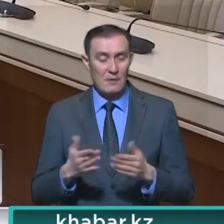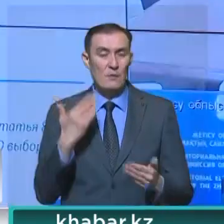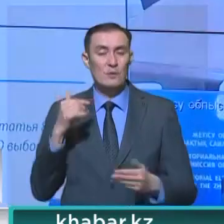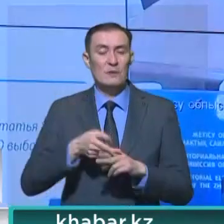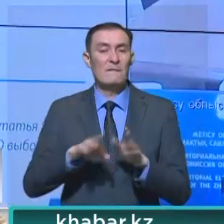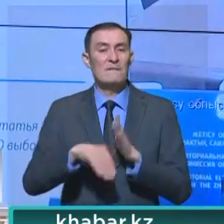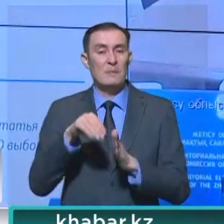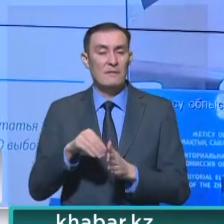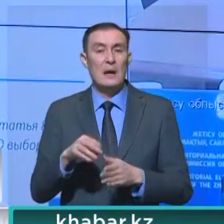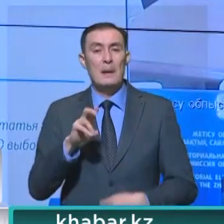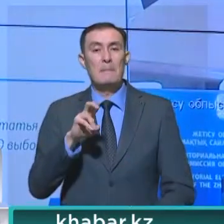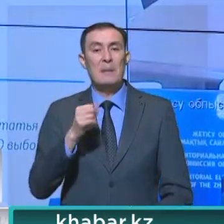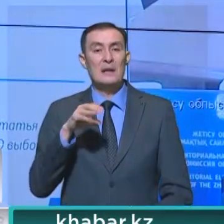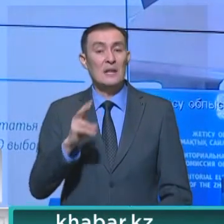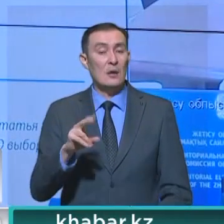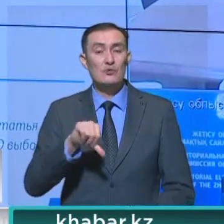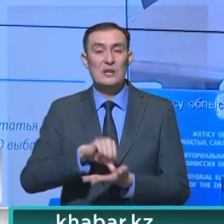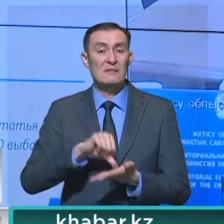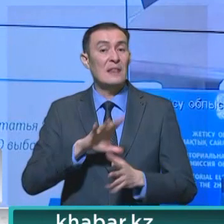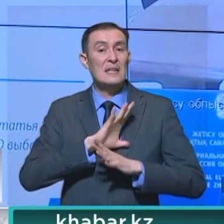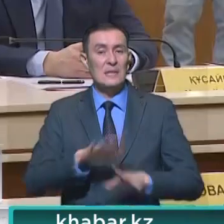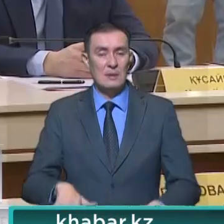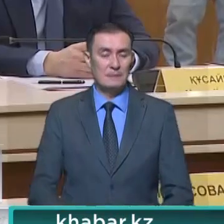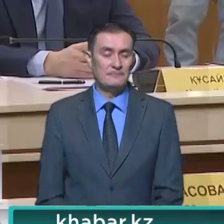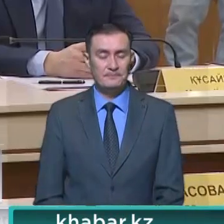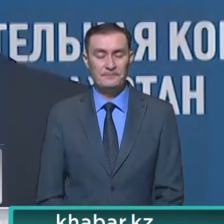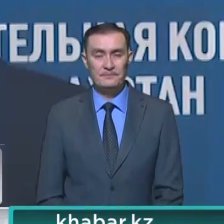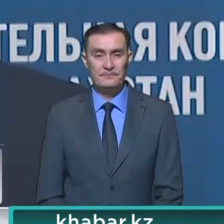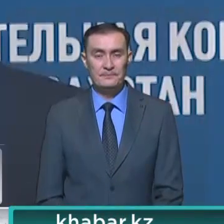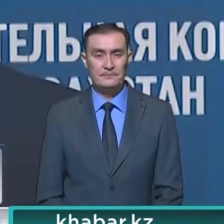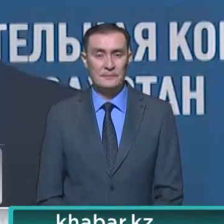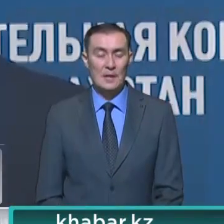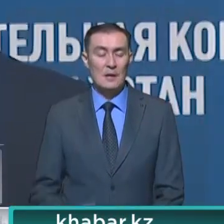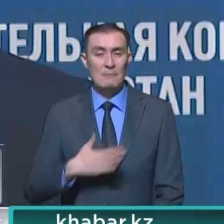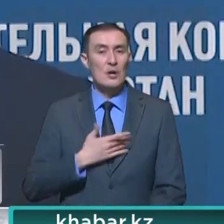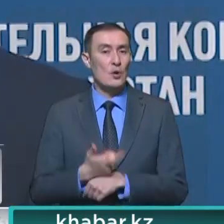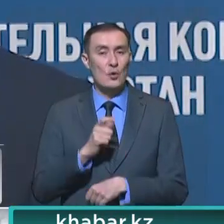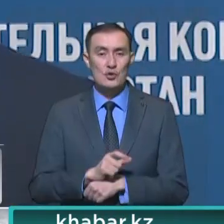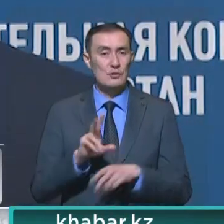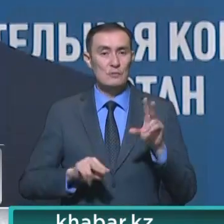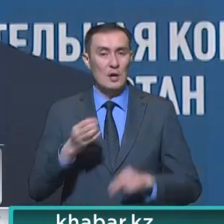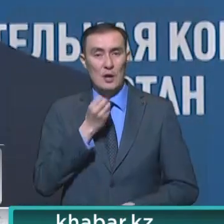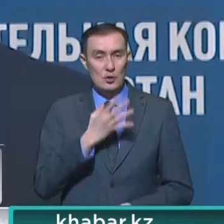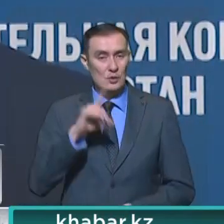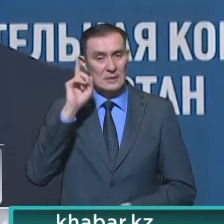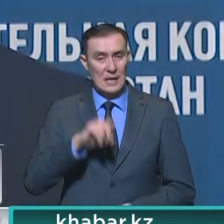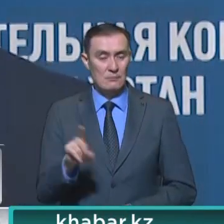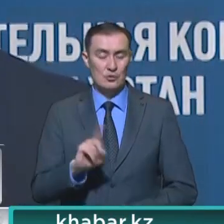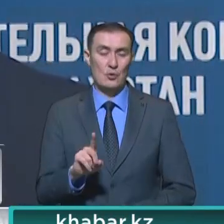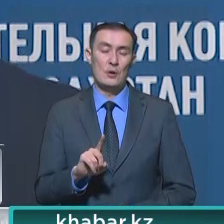депутатов Мажилиса партия «Байтак» не участвовала. Мы очень оптимистически настроены, знаем,